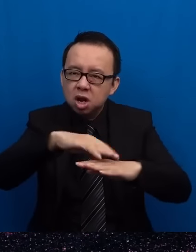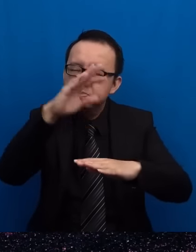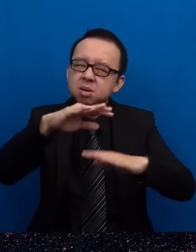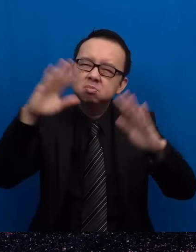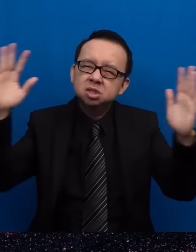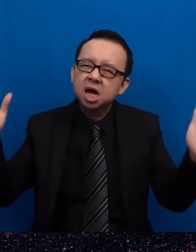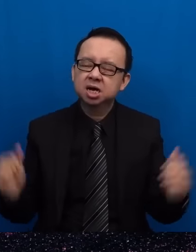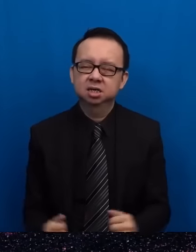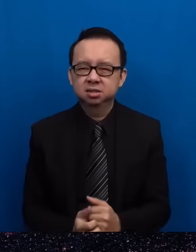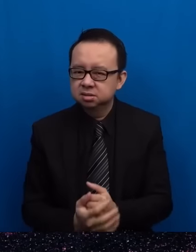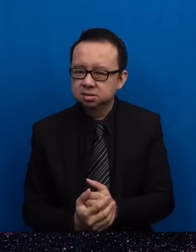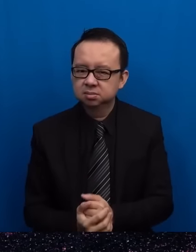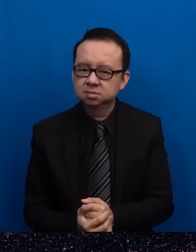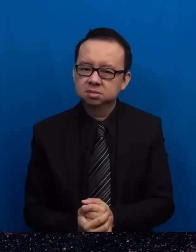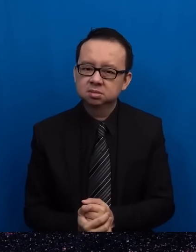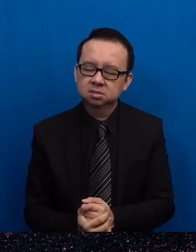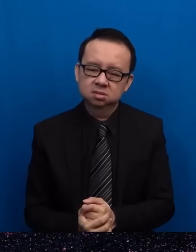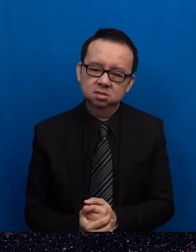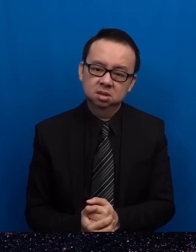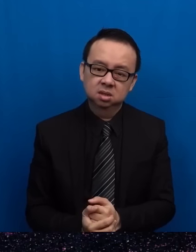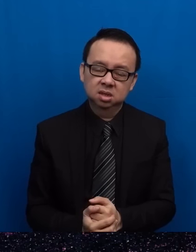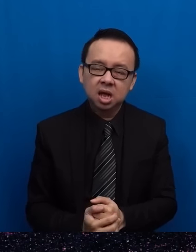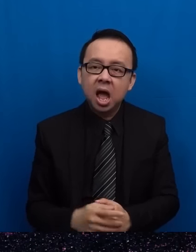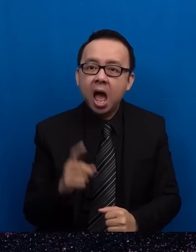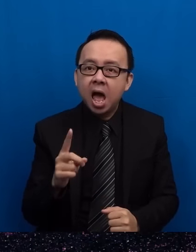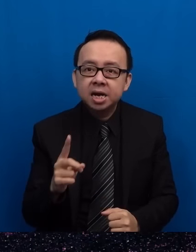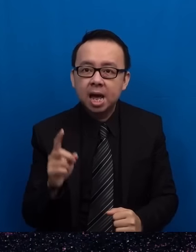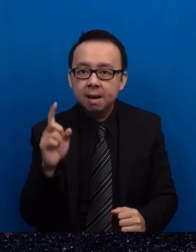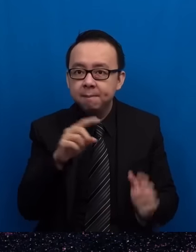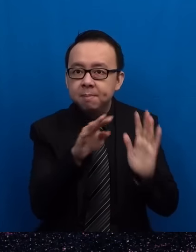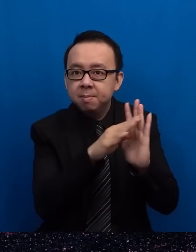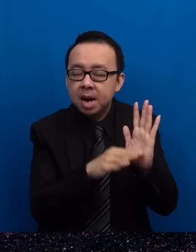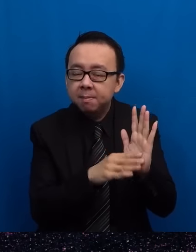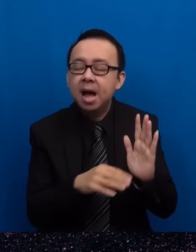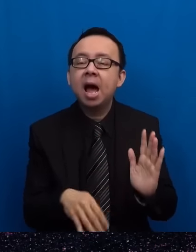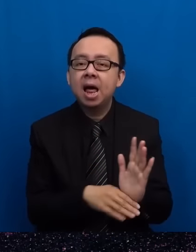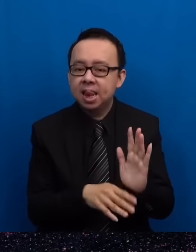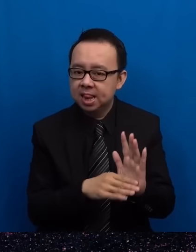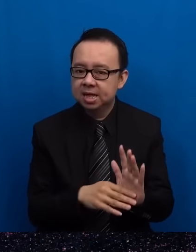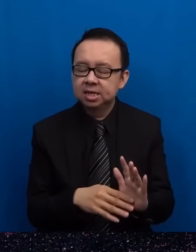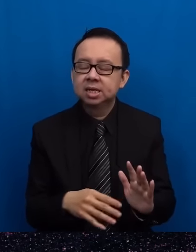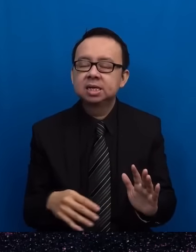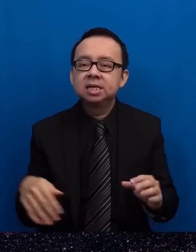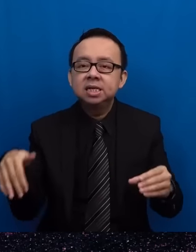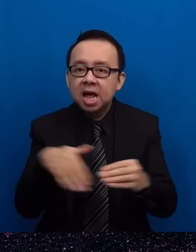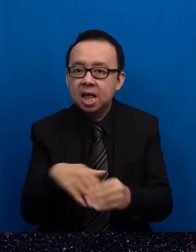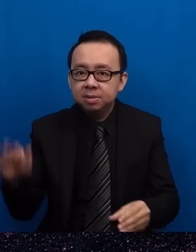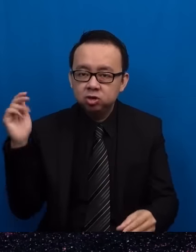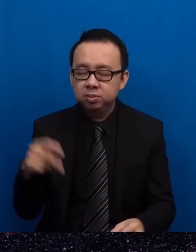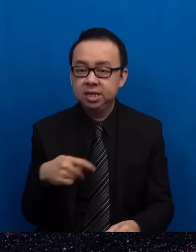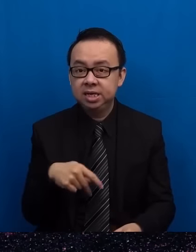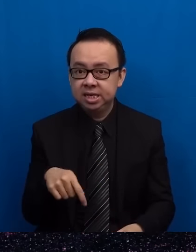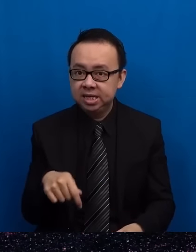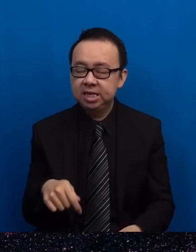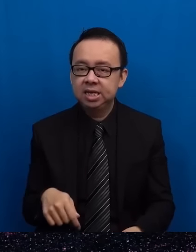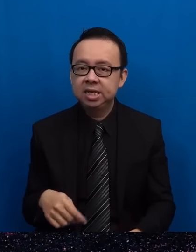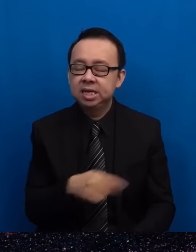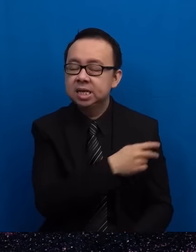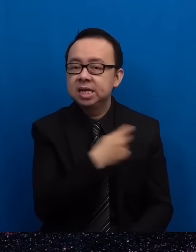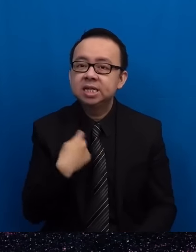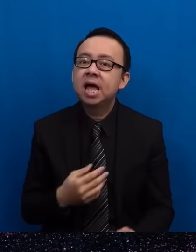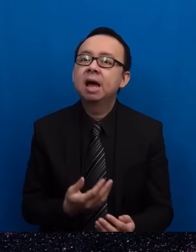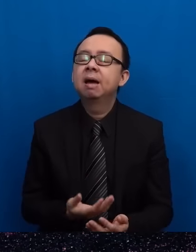sebenarnya loh ya, ada beberapa hal dalam hidup ini, jalan keluarnya cukup minta sama Tuhan. Enggak segala